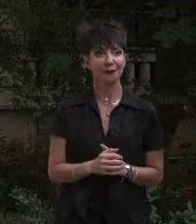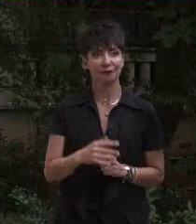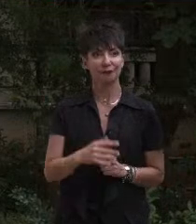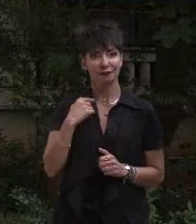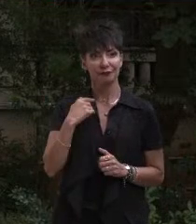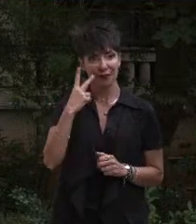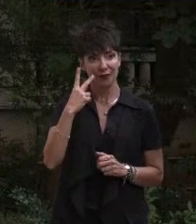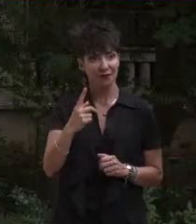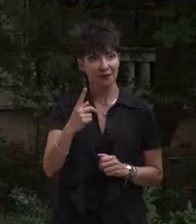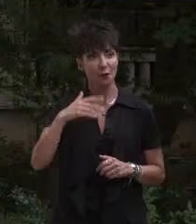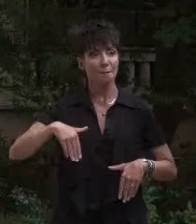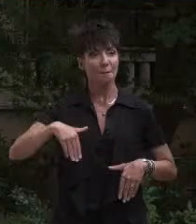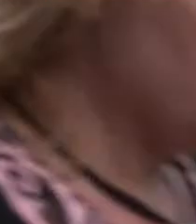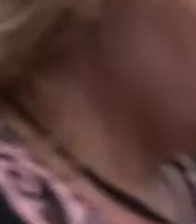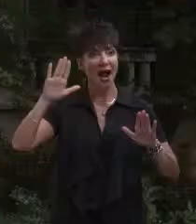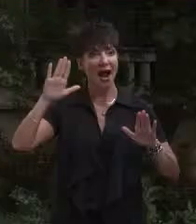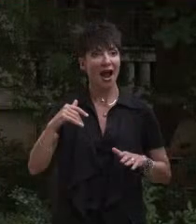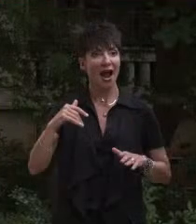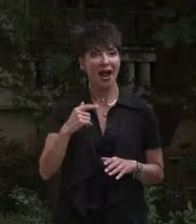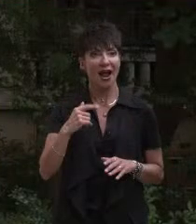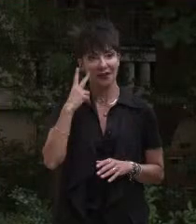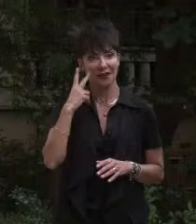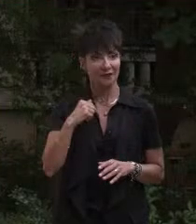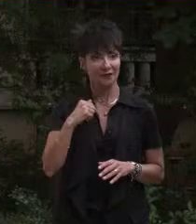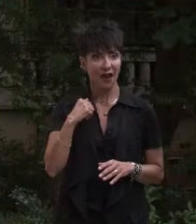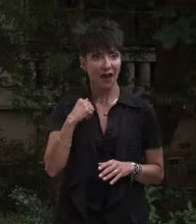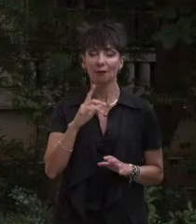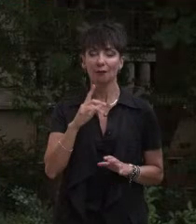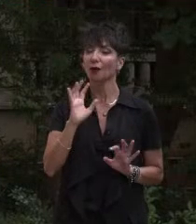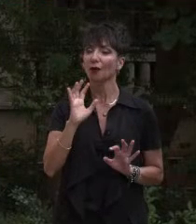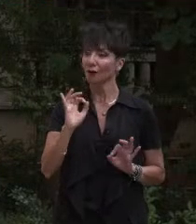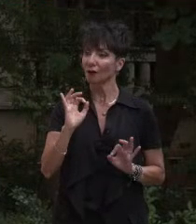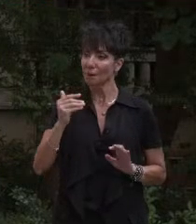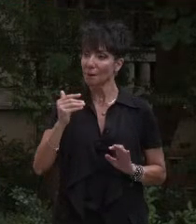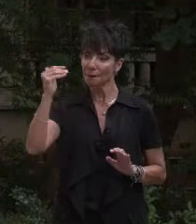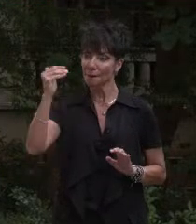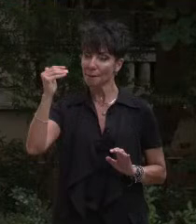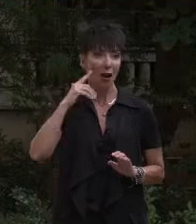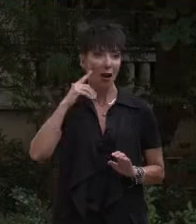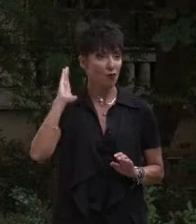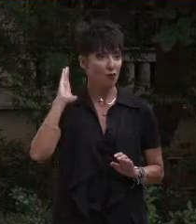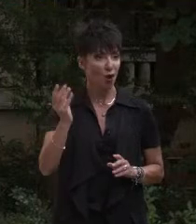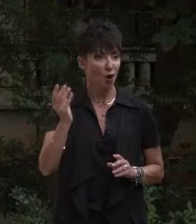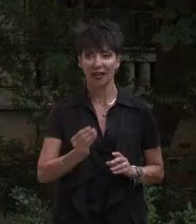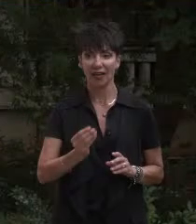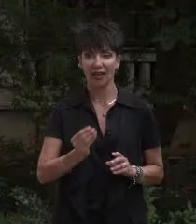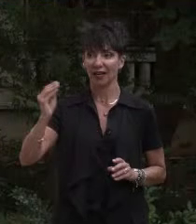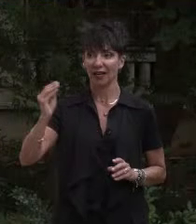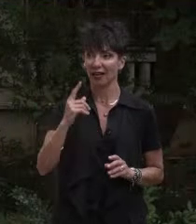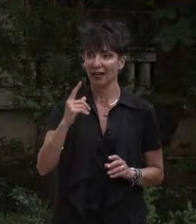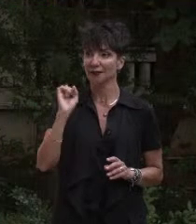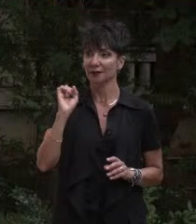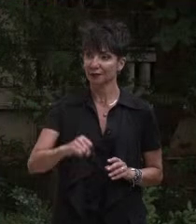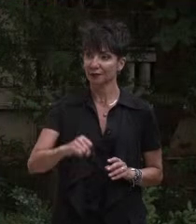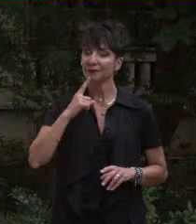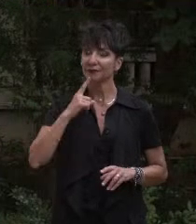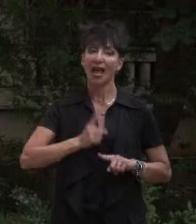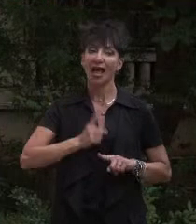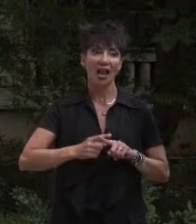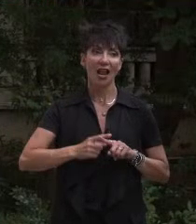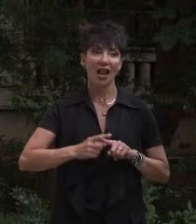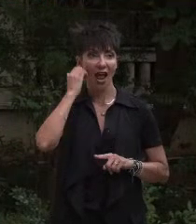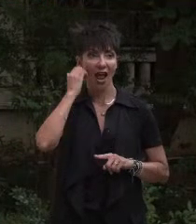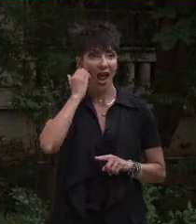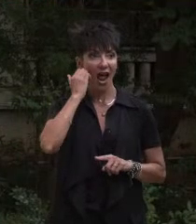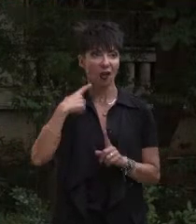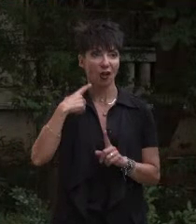οι μεγαλύτεροι το μέλλον και ότι ο κόσμος μπορεί να γίνει καλύτερος. Μαζί με το έργο του Ελληνικού Ερυθρού